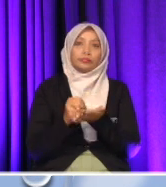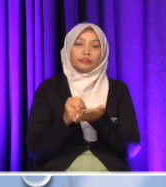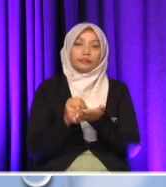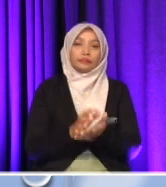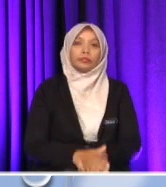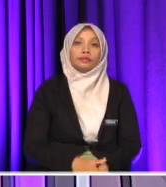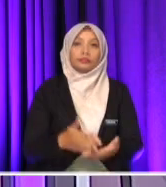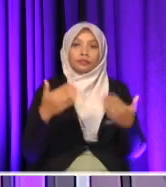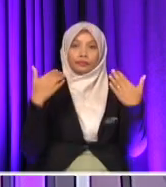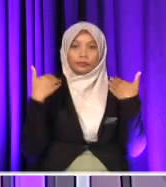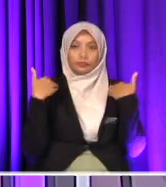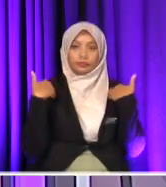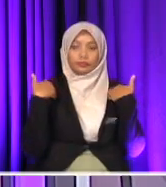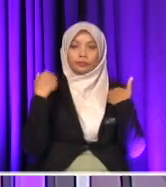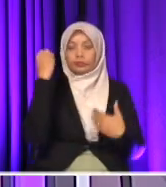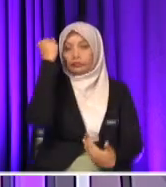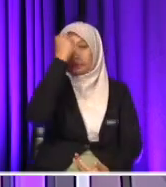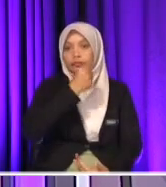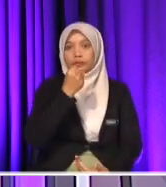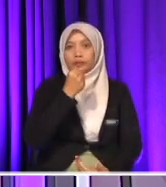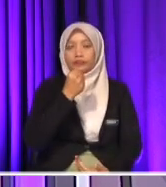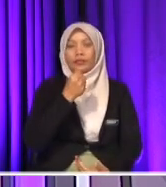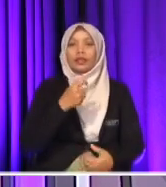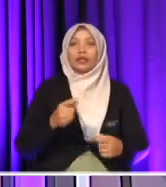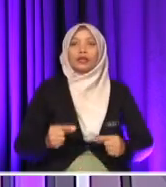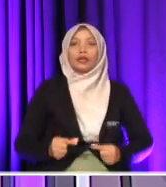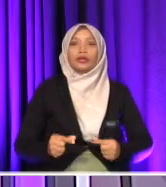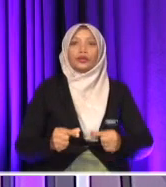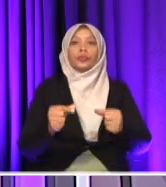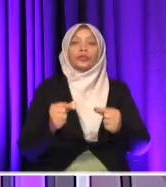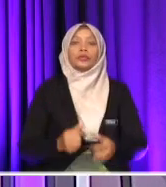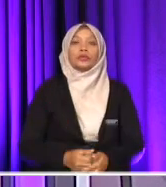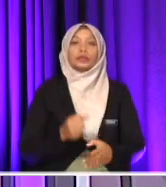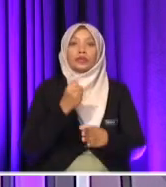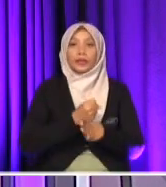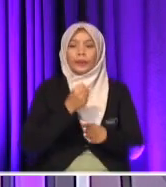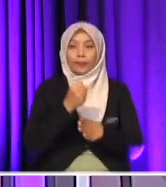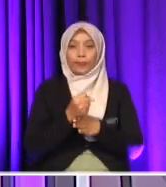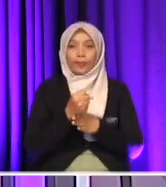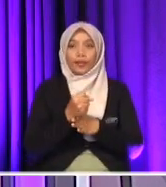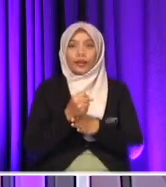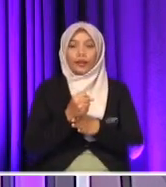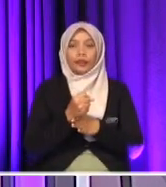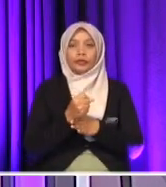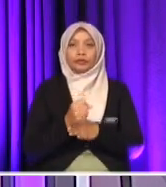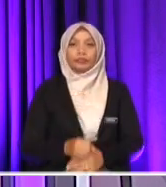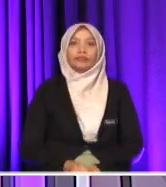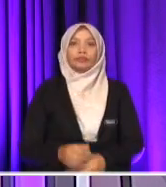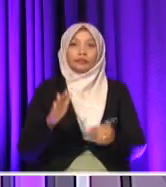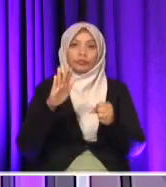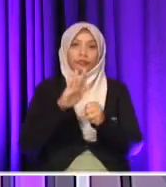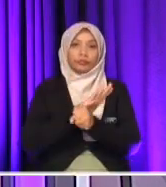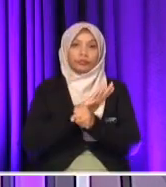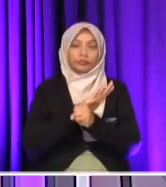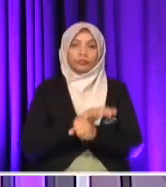lita ni adalah bersifat kearuhan okey ataupun kemuatan. Okey, siapa lebih besar?